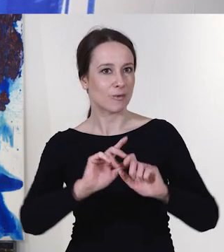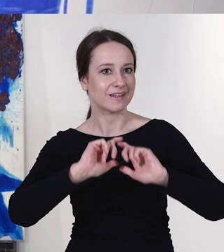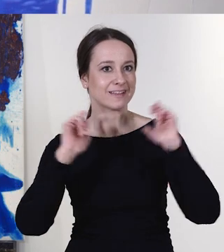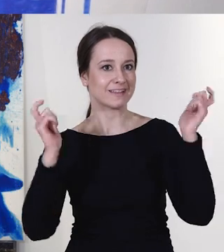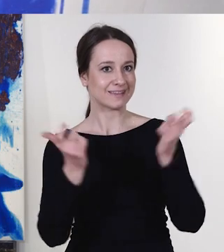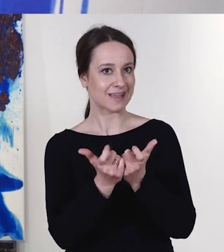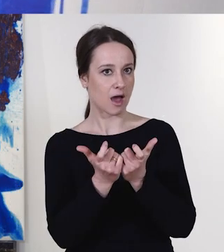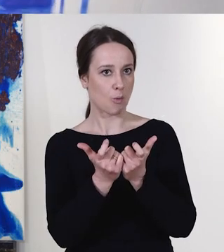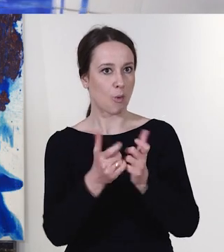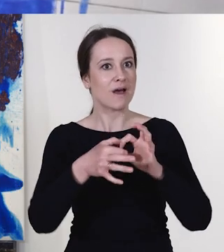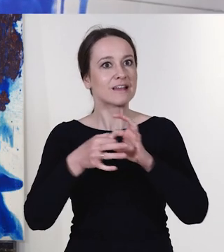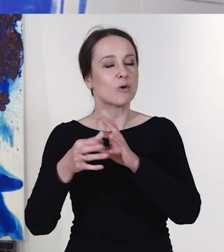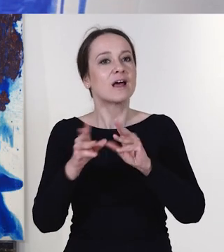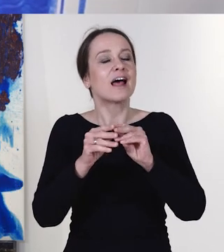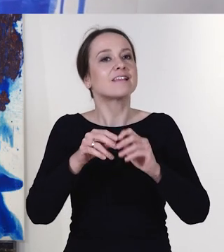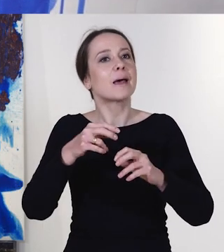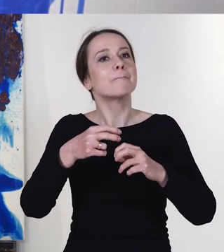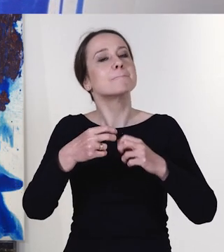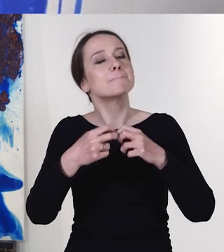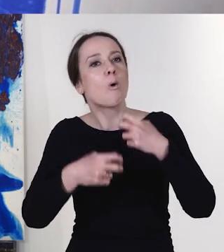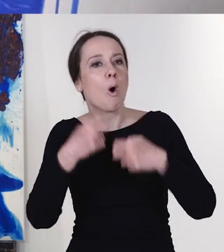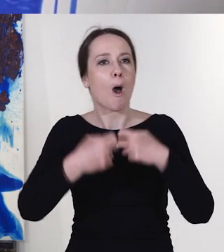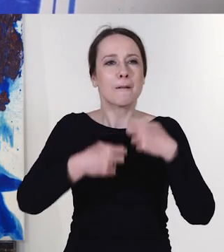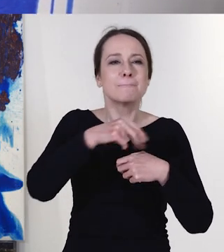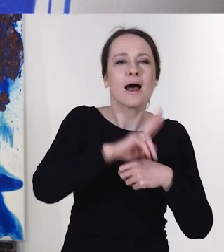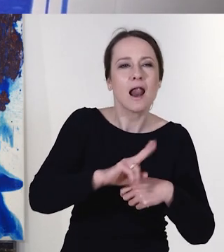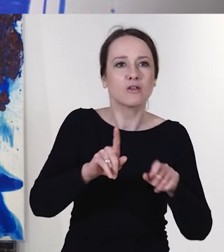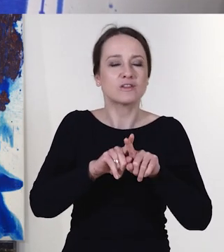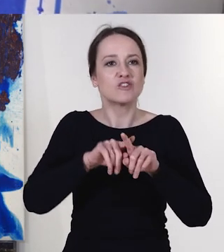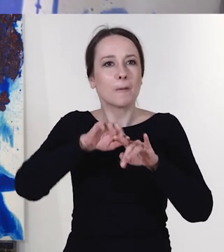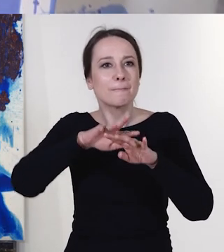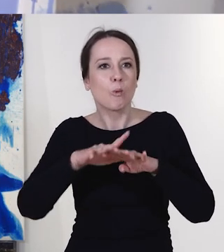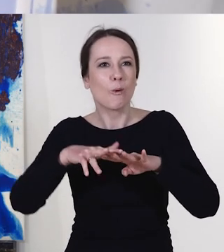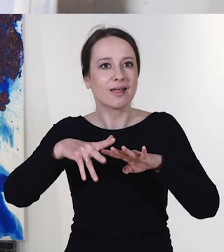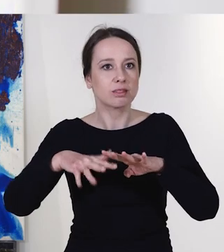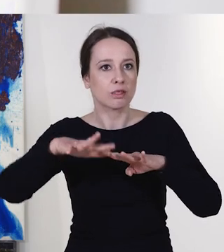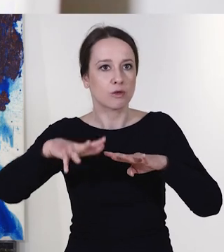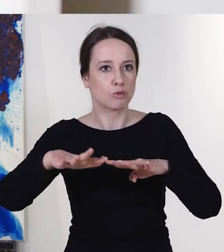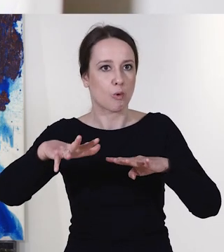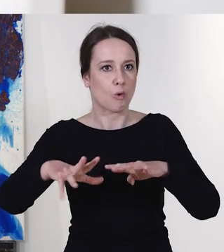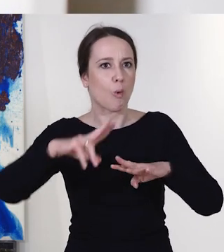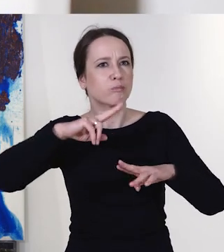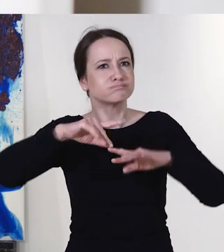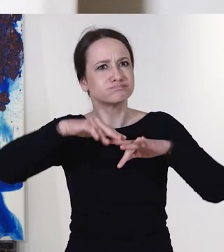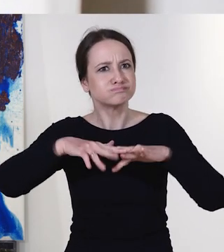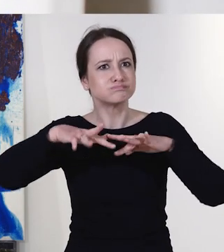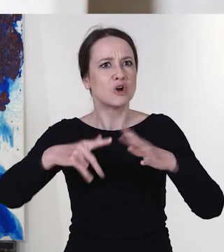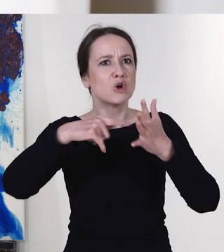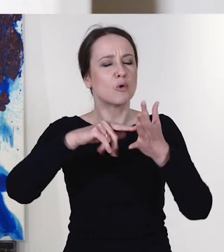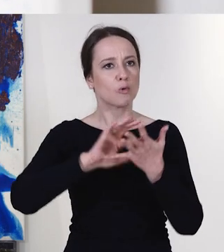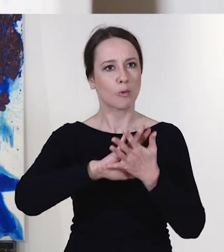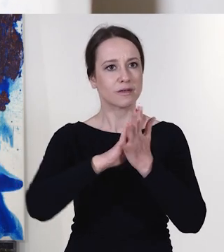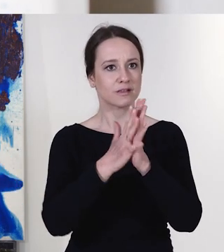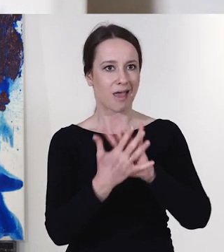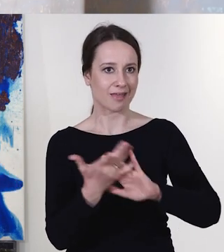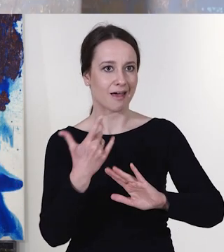dotycząca właśnie problemu płynność i marskości tych zmian które odbywają się w